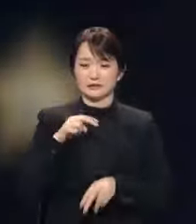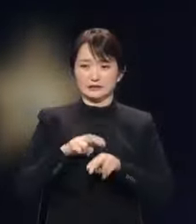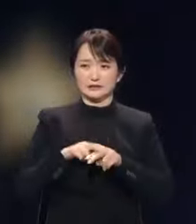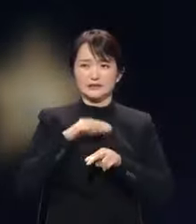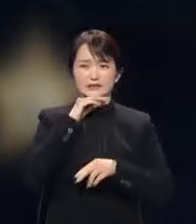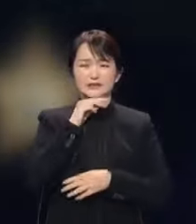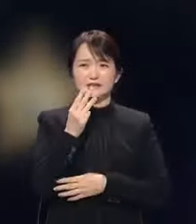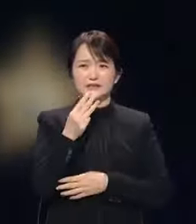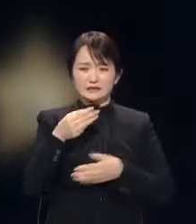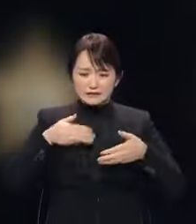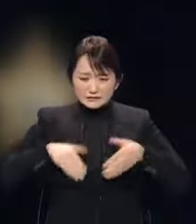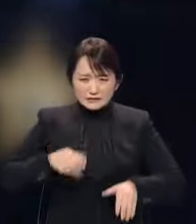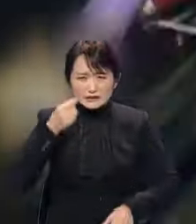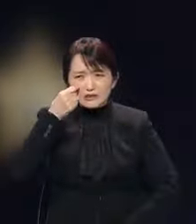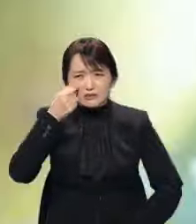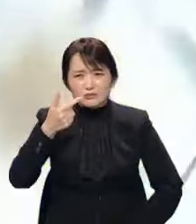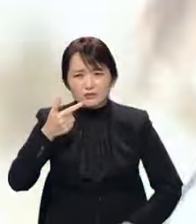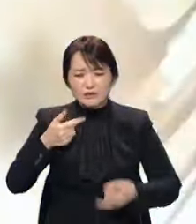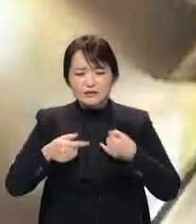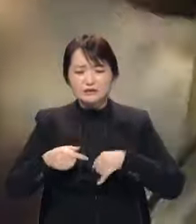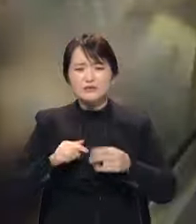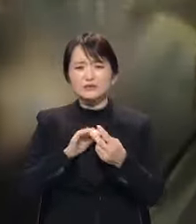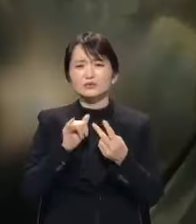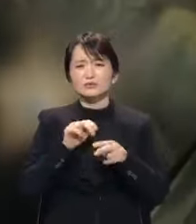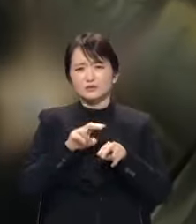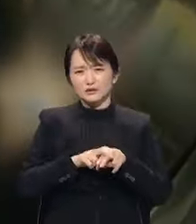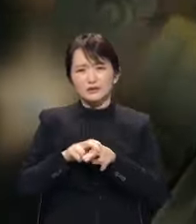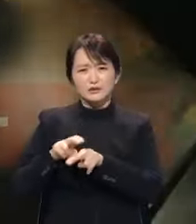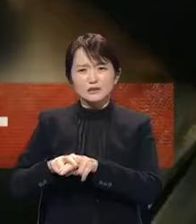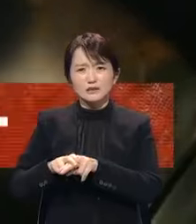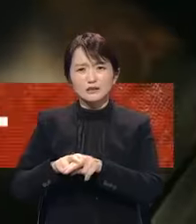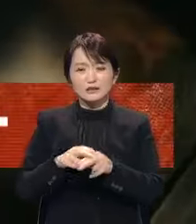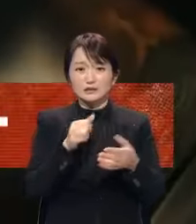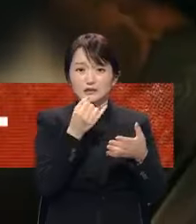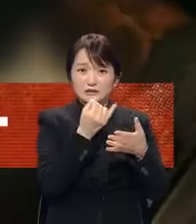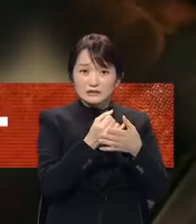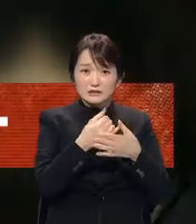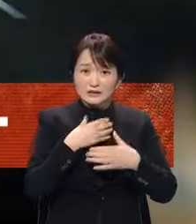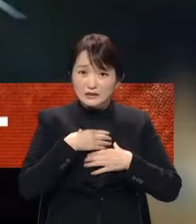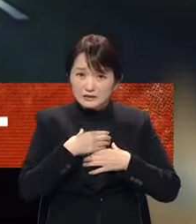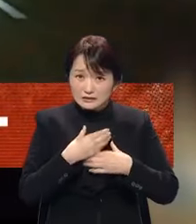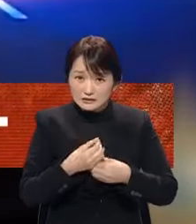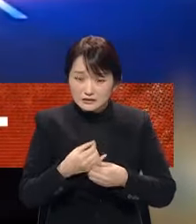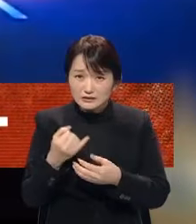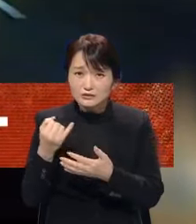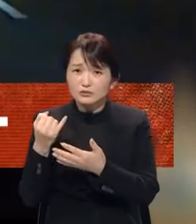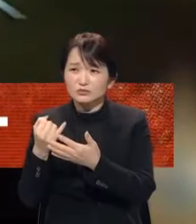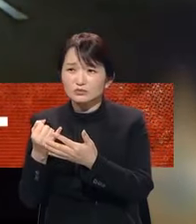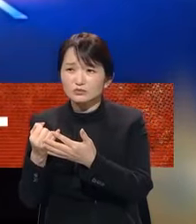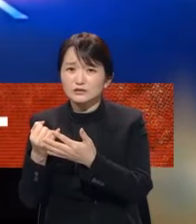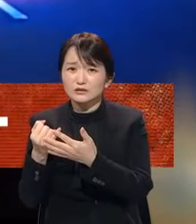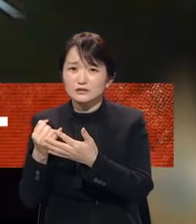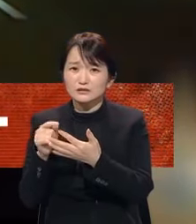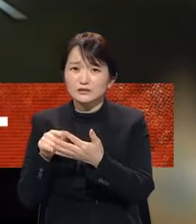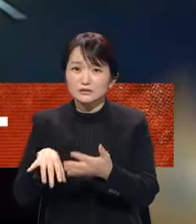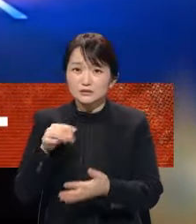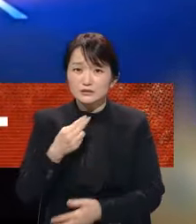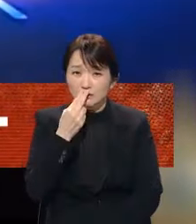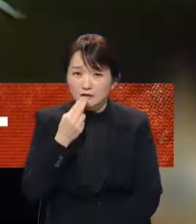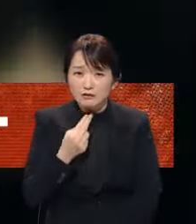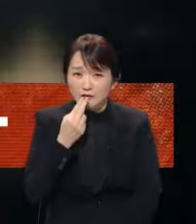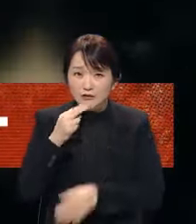그리고 6개월밖에 되지 않은 두 딸이 타고 있었습니다. 이 다행히 첫째는 무사했지만 이 문제는 둘째 딸이었습니다. 처음엔